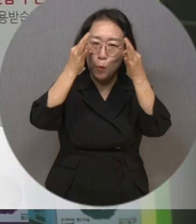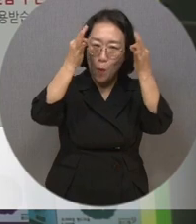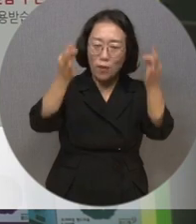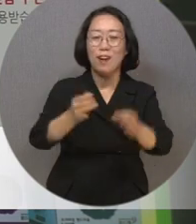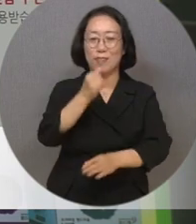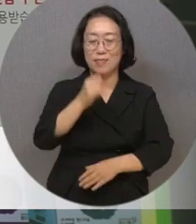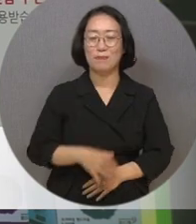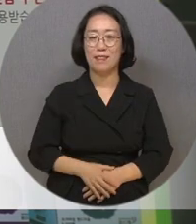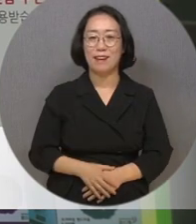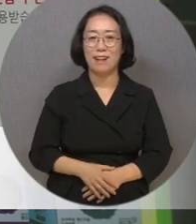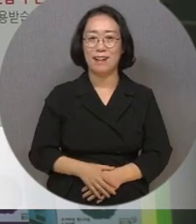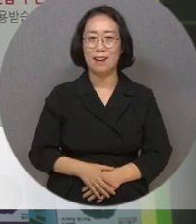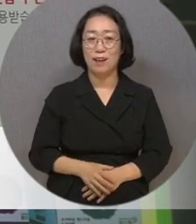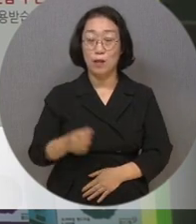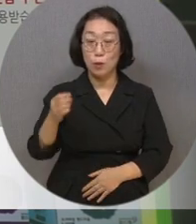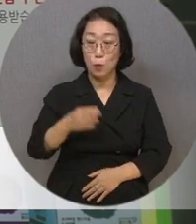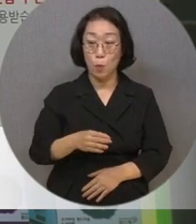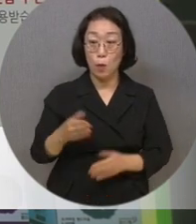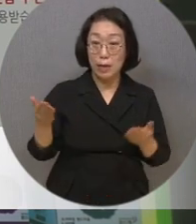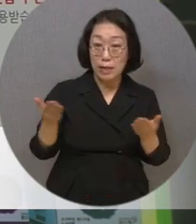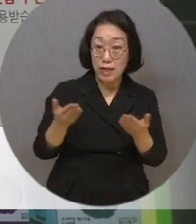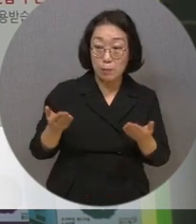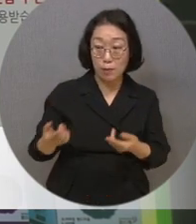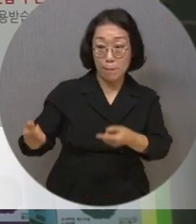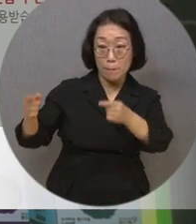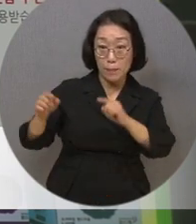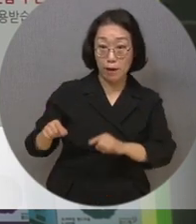있습니다. 그리고